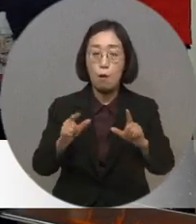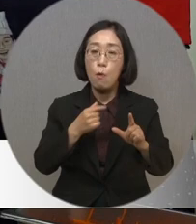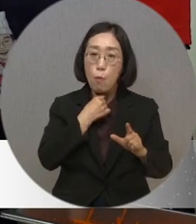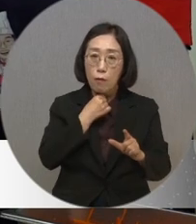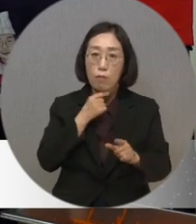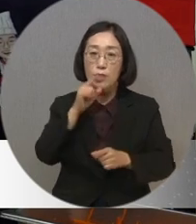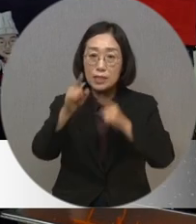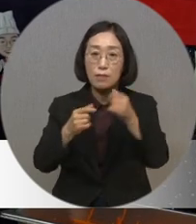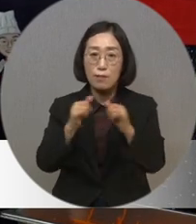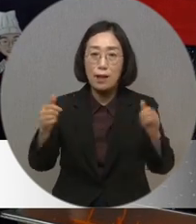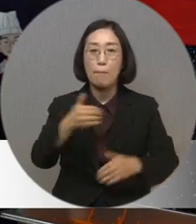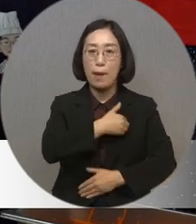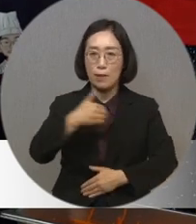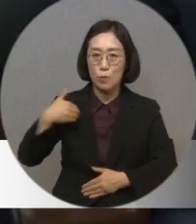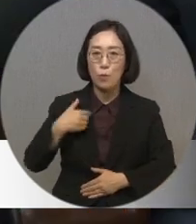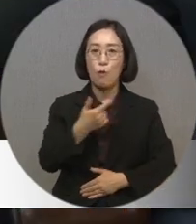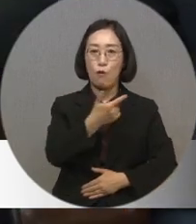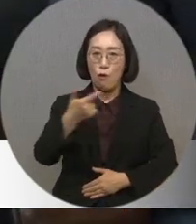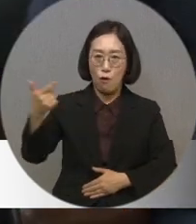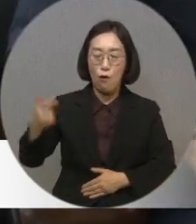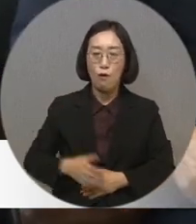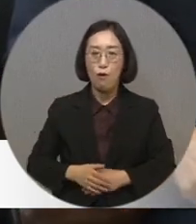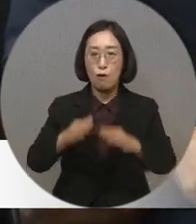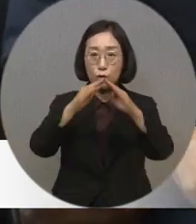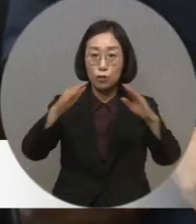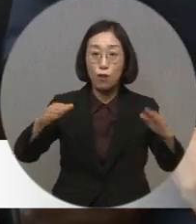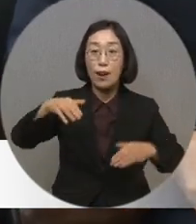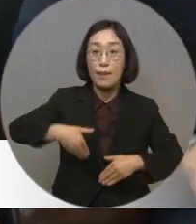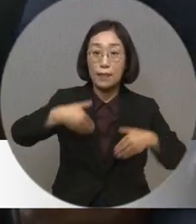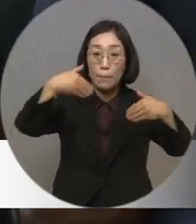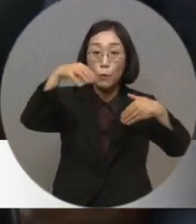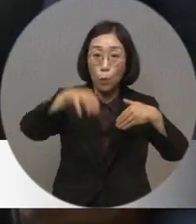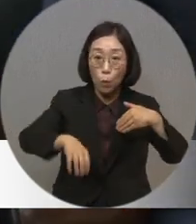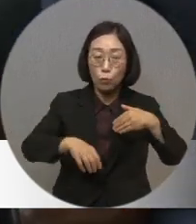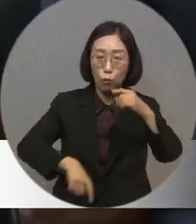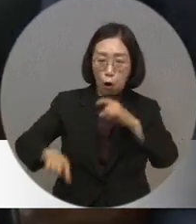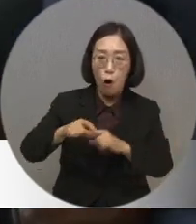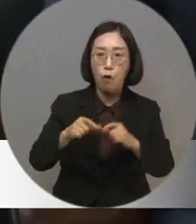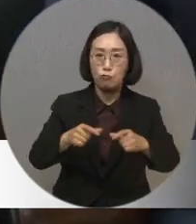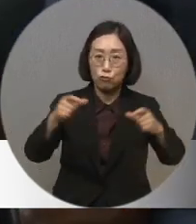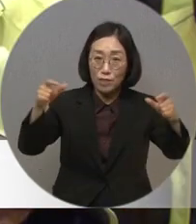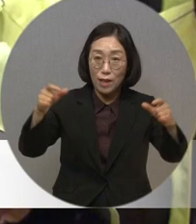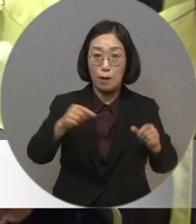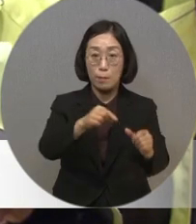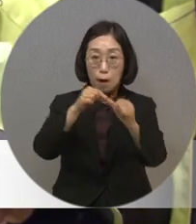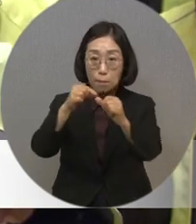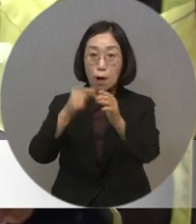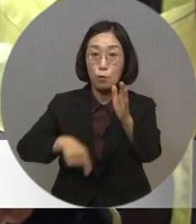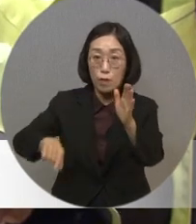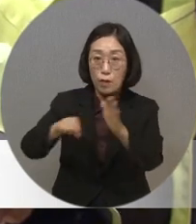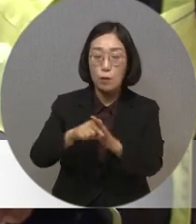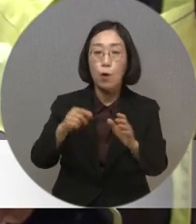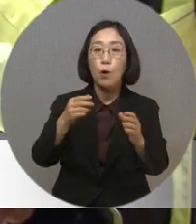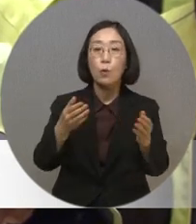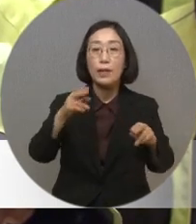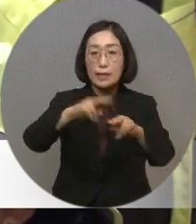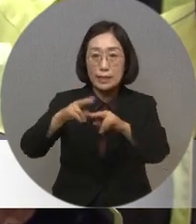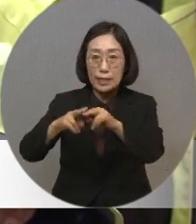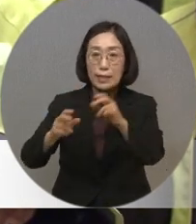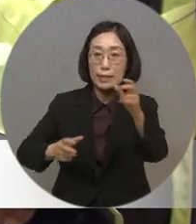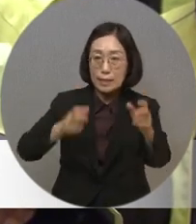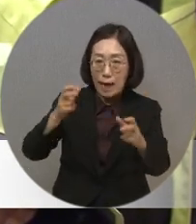만족도가 높습니다 전남도는 더 많은 어르신이 사업에 참여하실 수 있도록 내년도 노인일자리